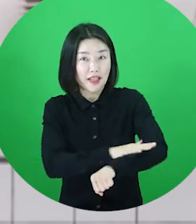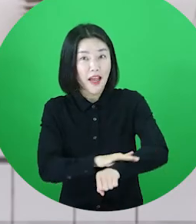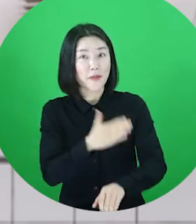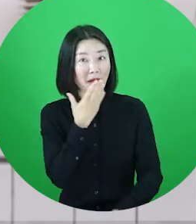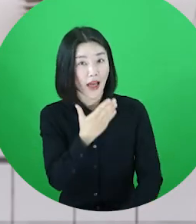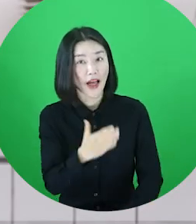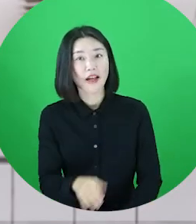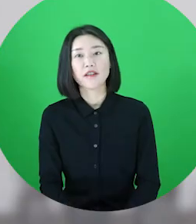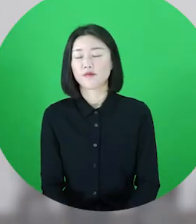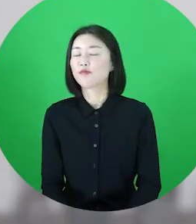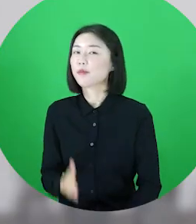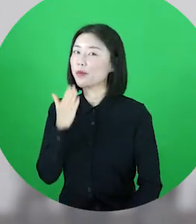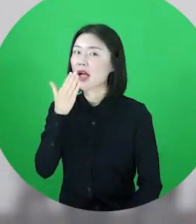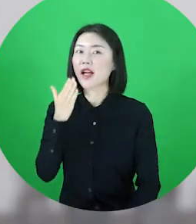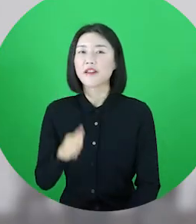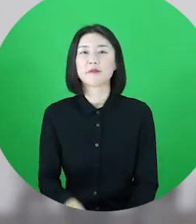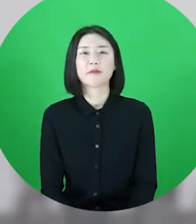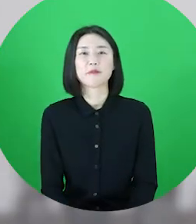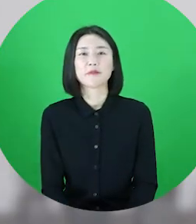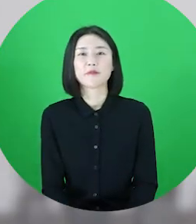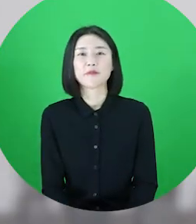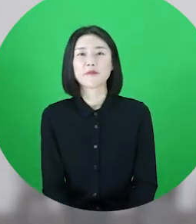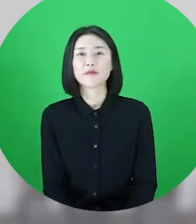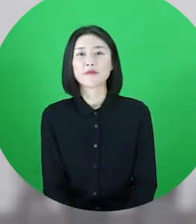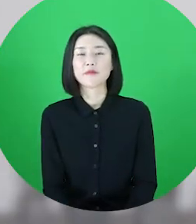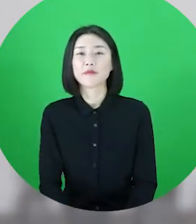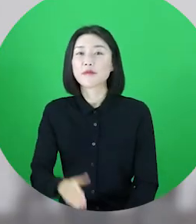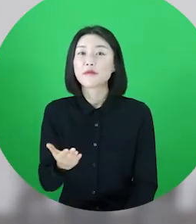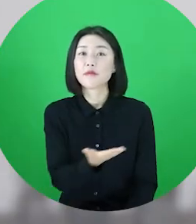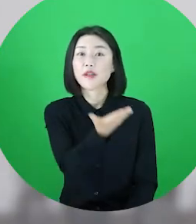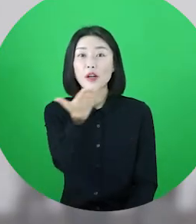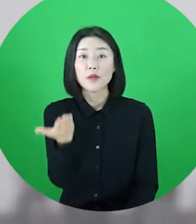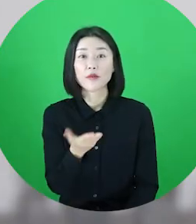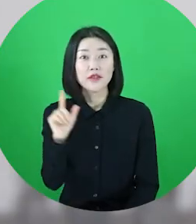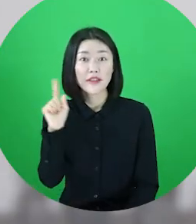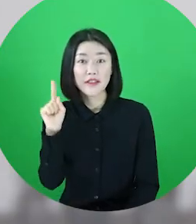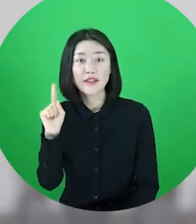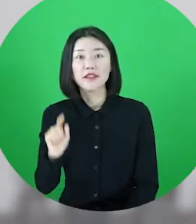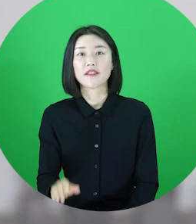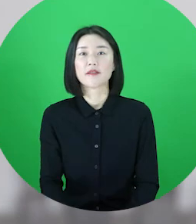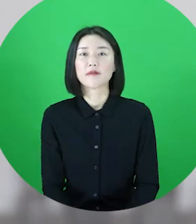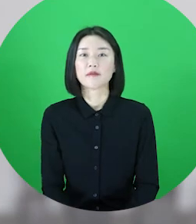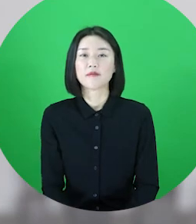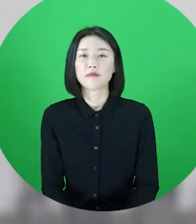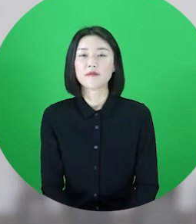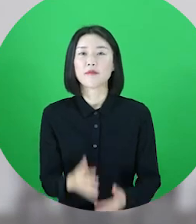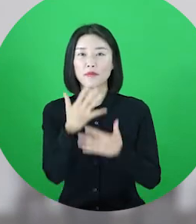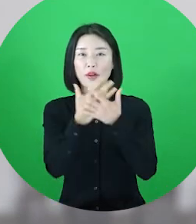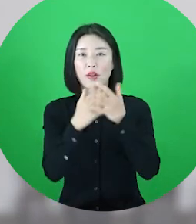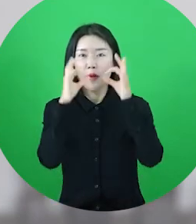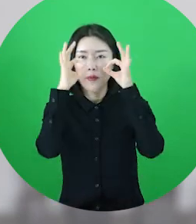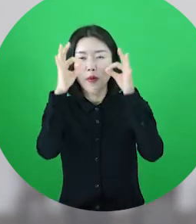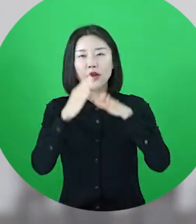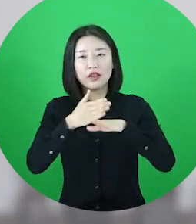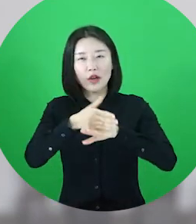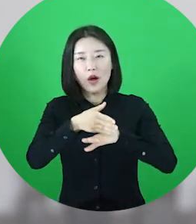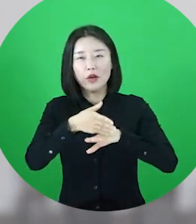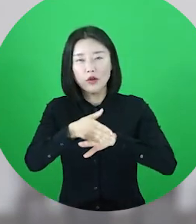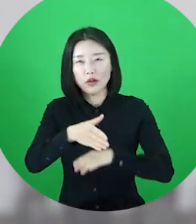네. 네. 영상을 보는 친구들은 어땠나요? 영상을 보면서